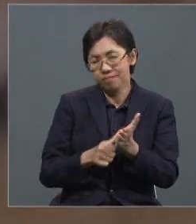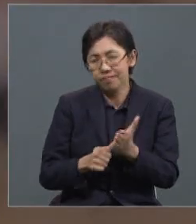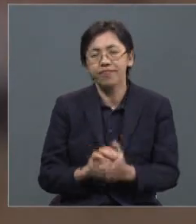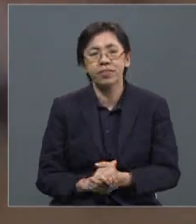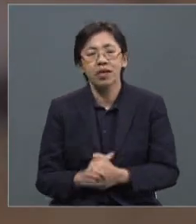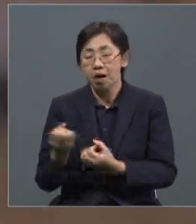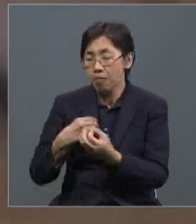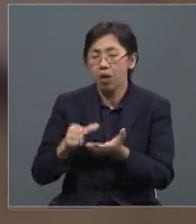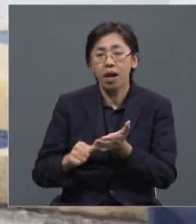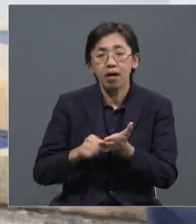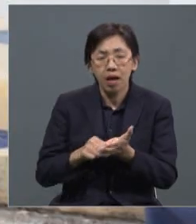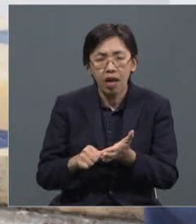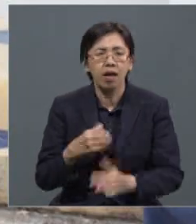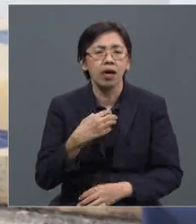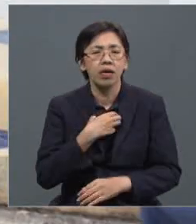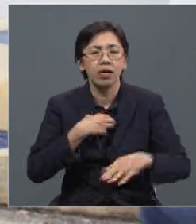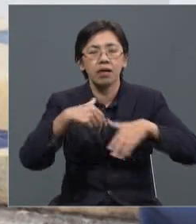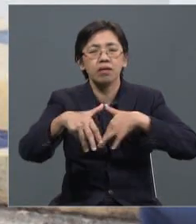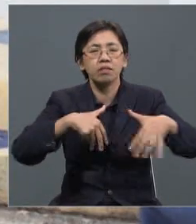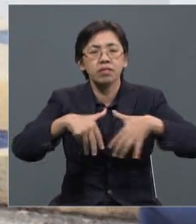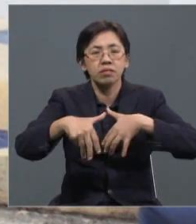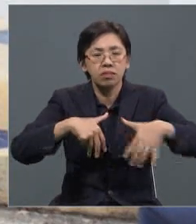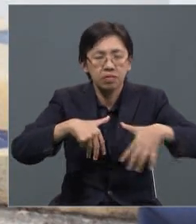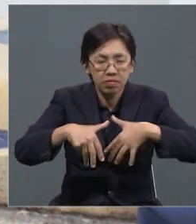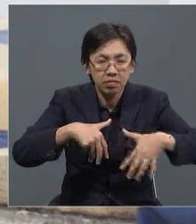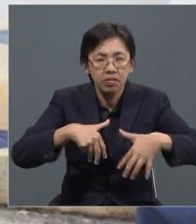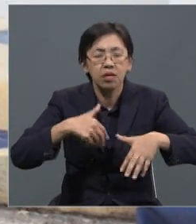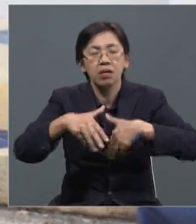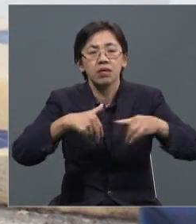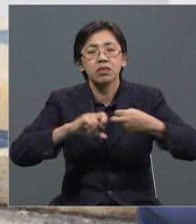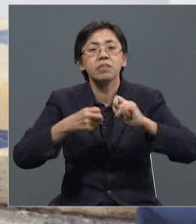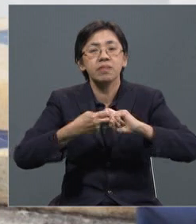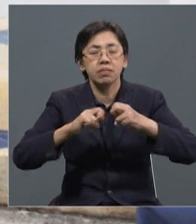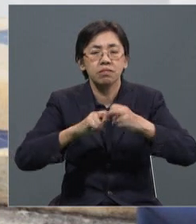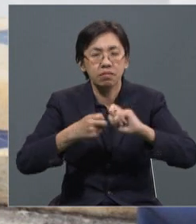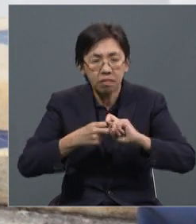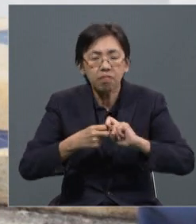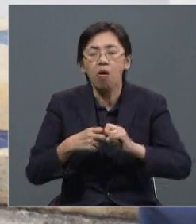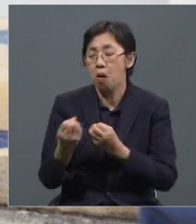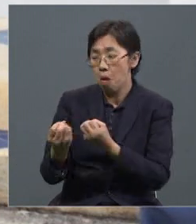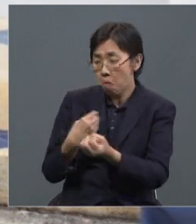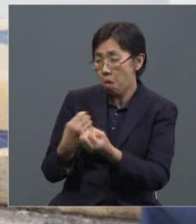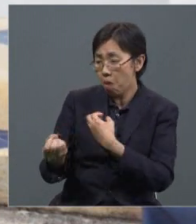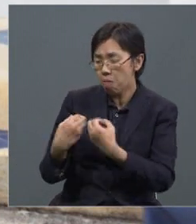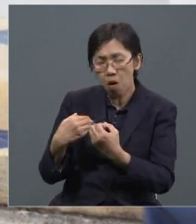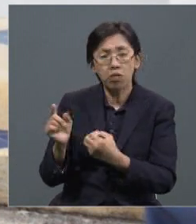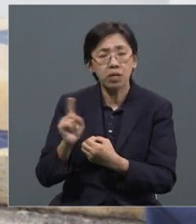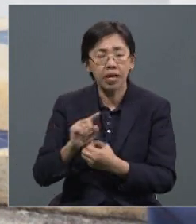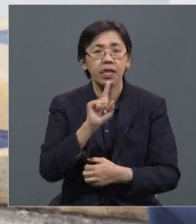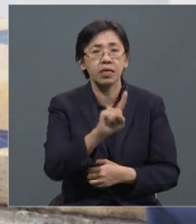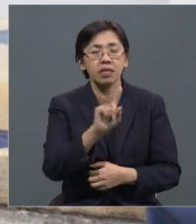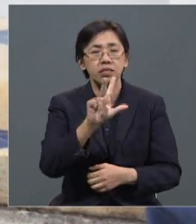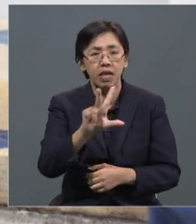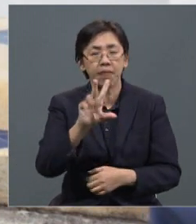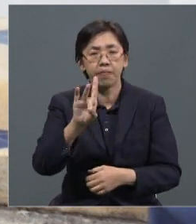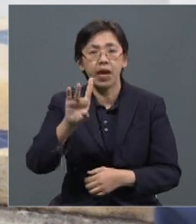ก็ตรงนี้เนี่ยก็อยากให้ประชาชนที่ประสบปัญหาเนี่ยร้องเรียนอาจจะผ่านช่องทาง1386